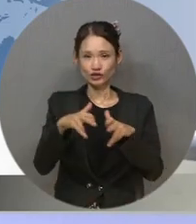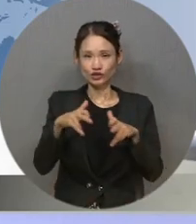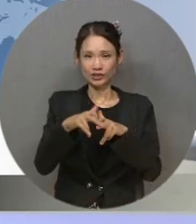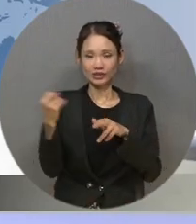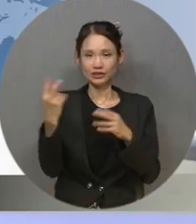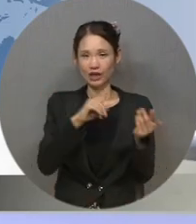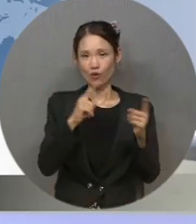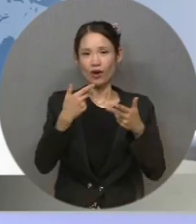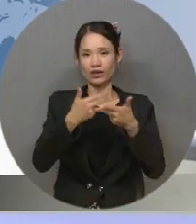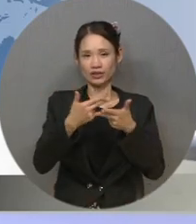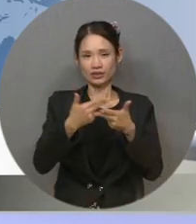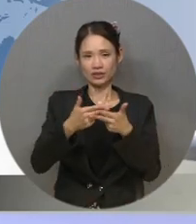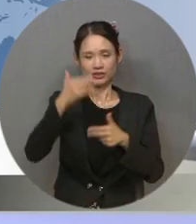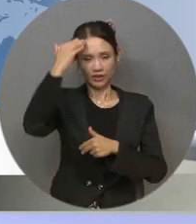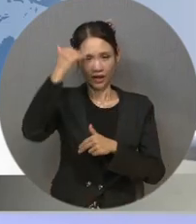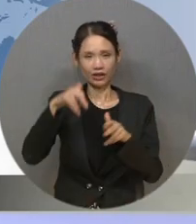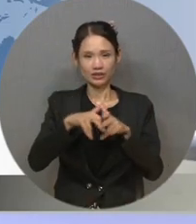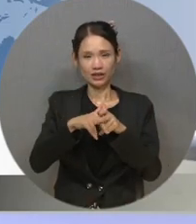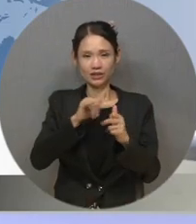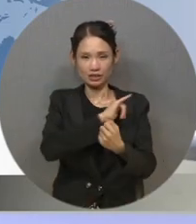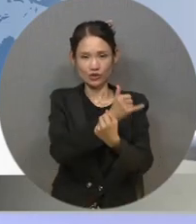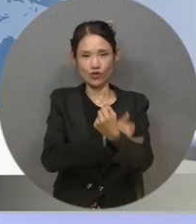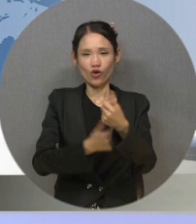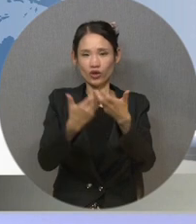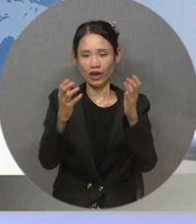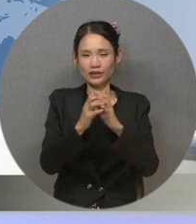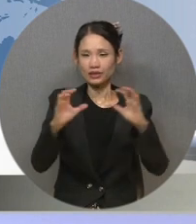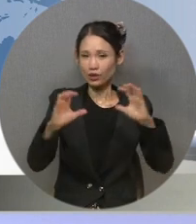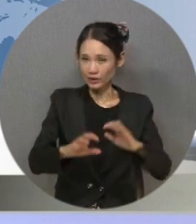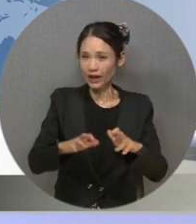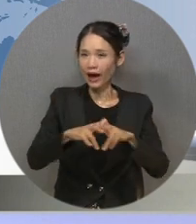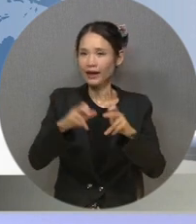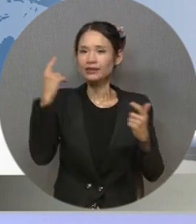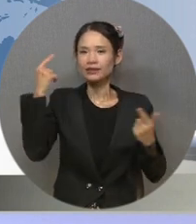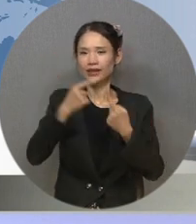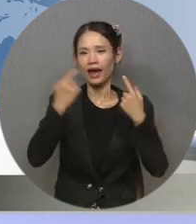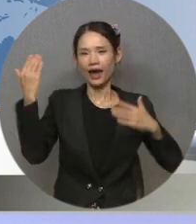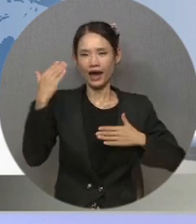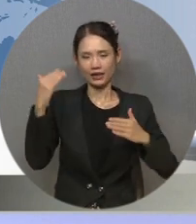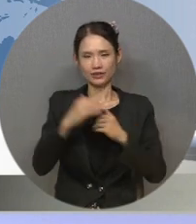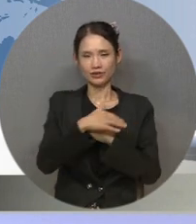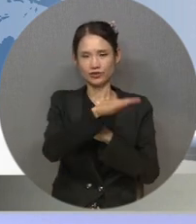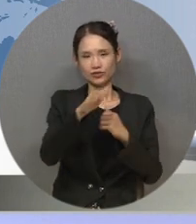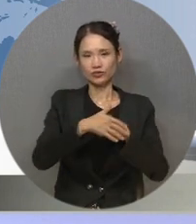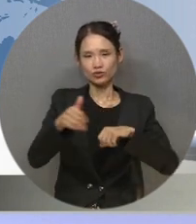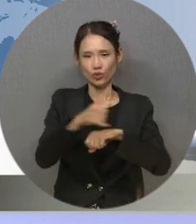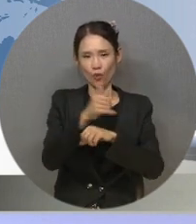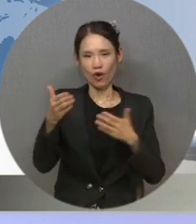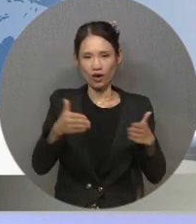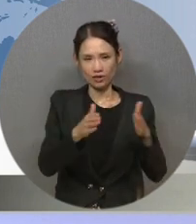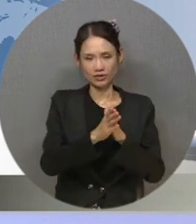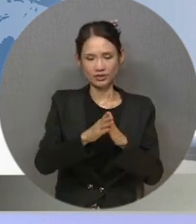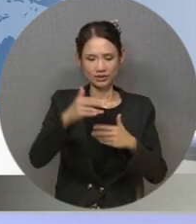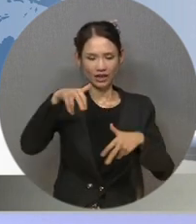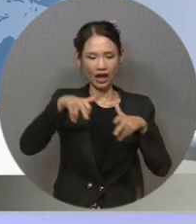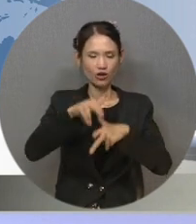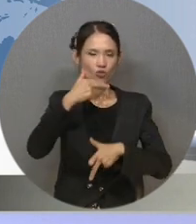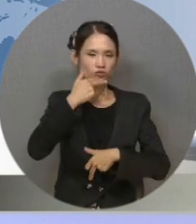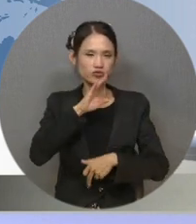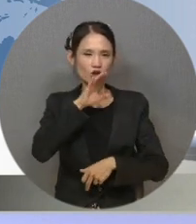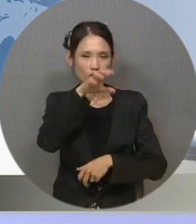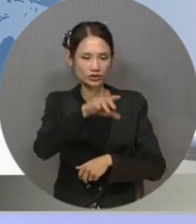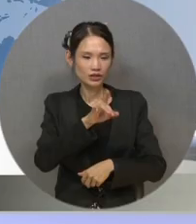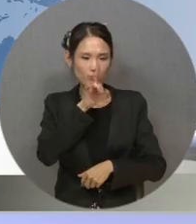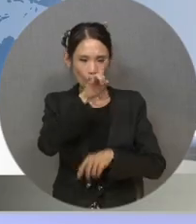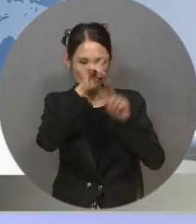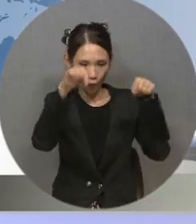한국장애인재활협회와 대학장애인권단체가 모인 장애인대학생네트워크가 대학통학길 배리어프리 현장조사 보고서를